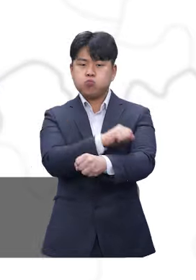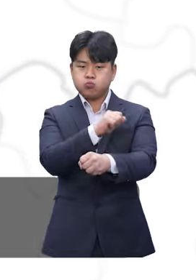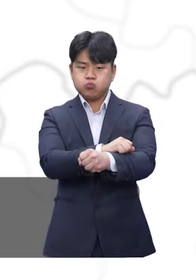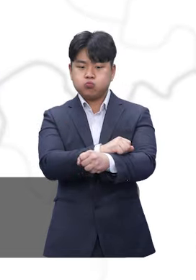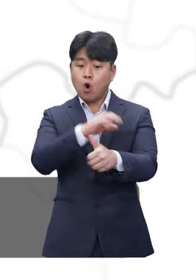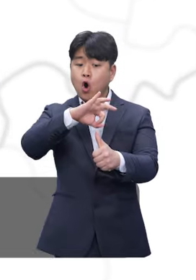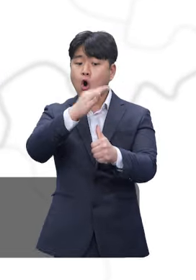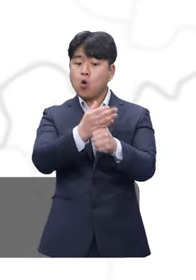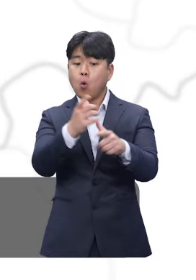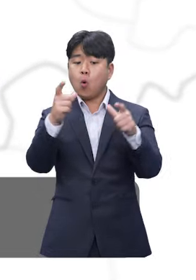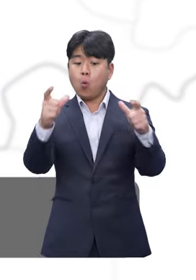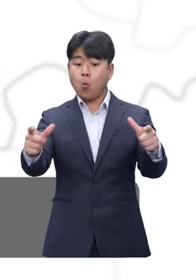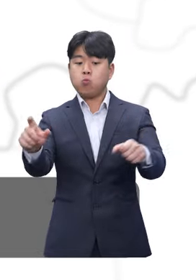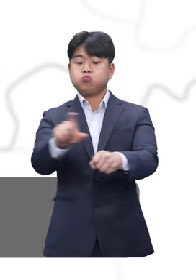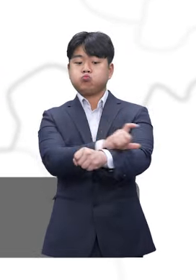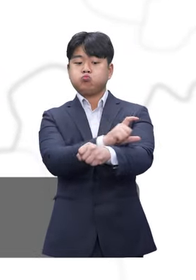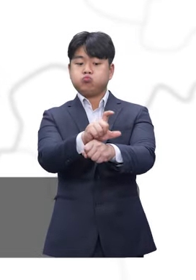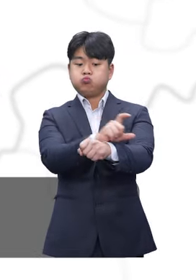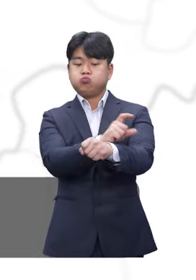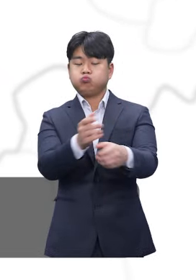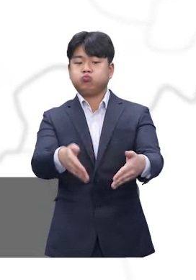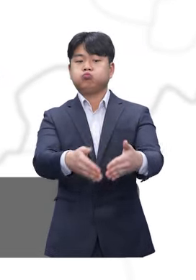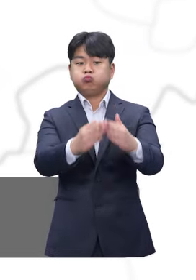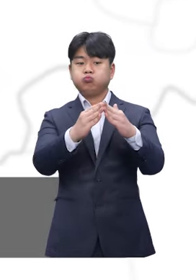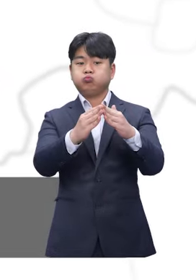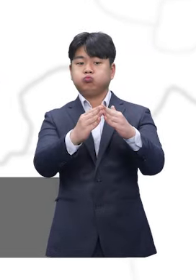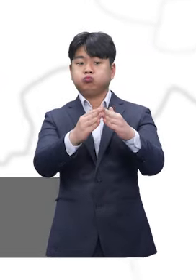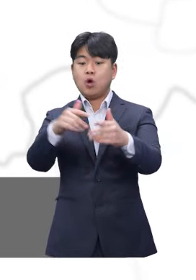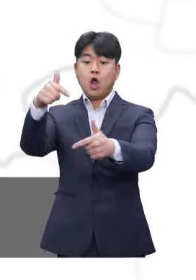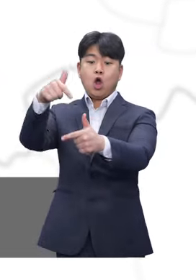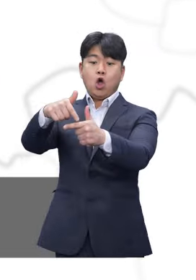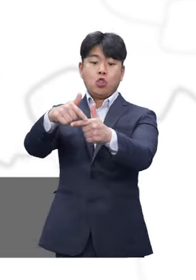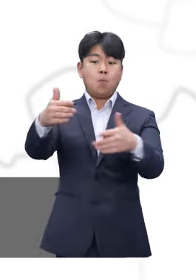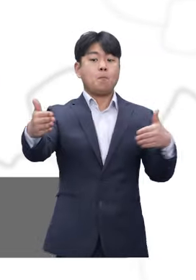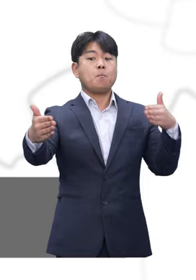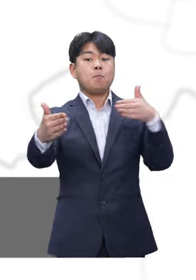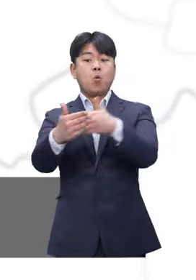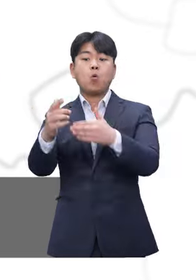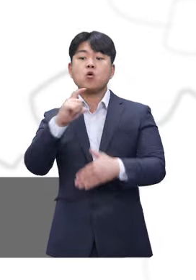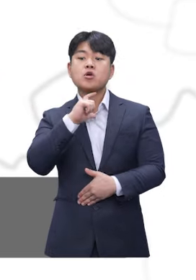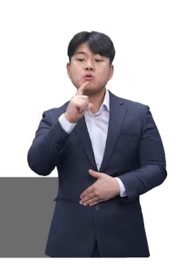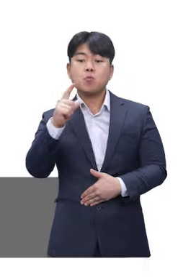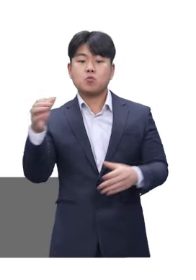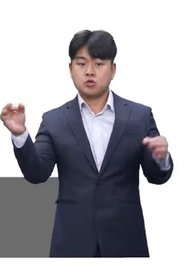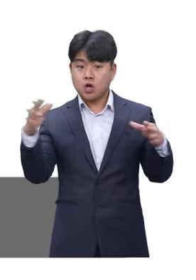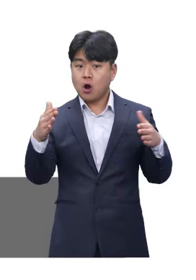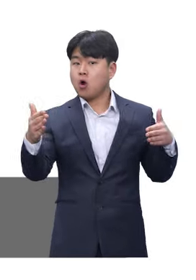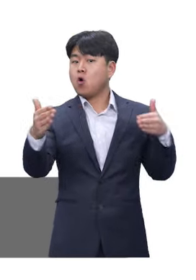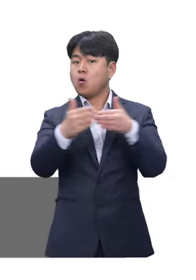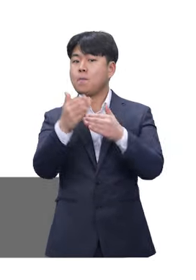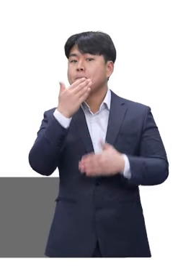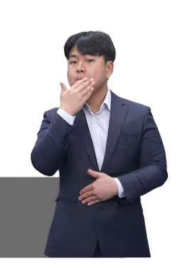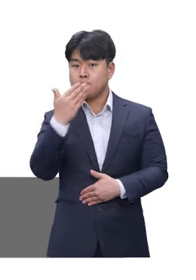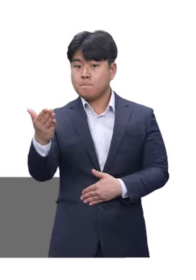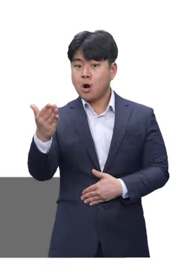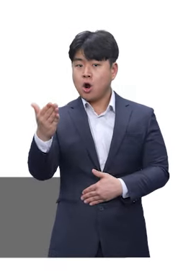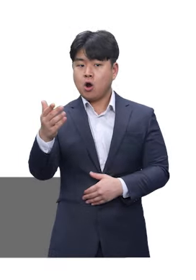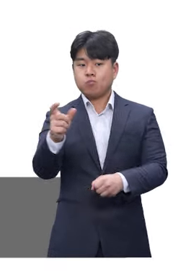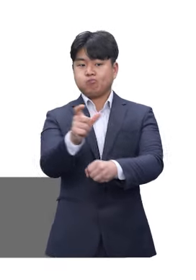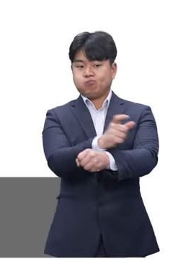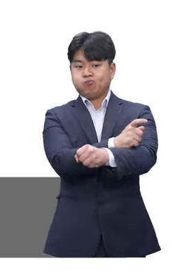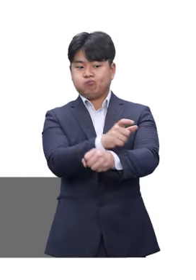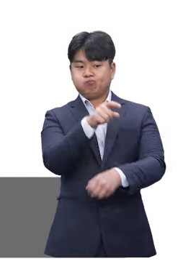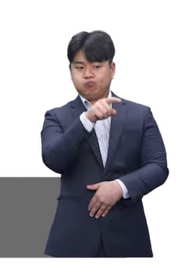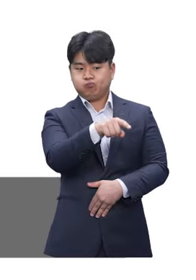인덕원역에서 GTX 신호선을 타면 강남까지는 15분 내로 도착할 수 있습니다. 그동안 안양시는 GTX